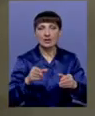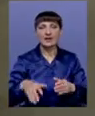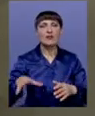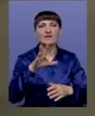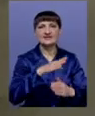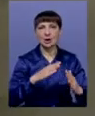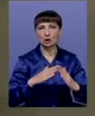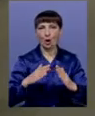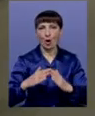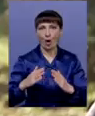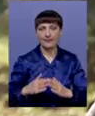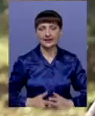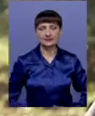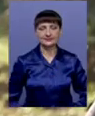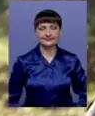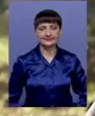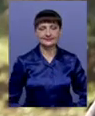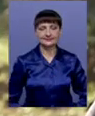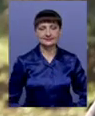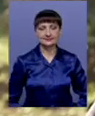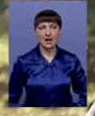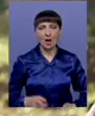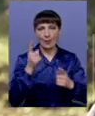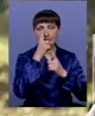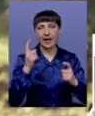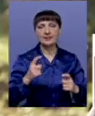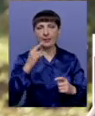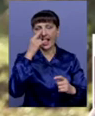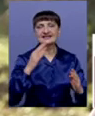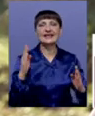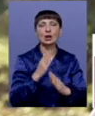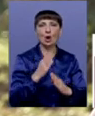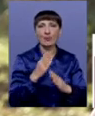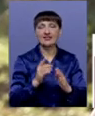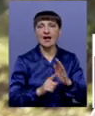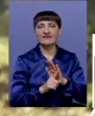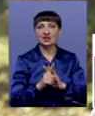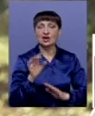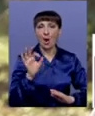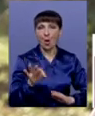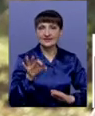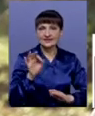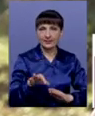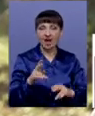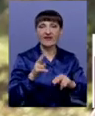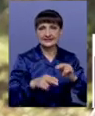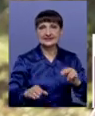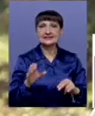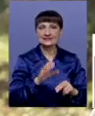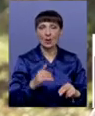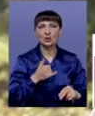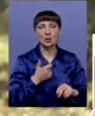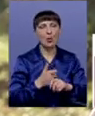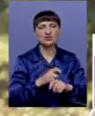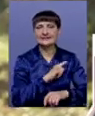в многоквартирных домах. По данным Казгидромета, в начале октября, вот в конце сентября у нас